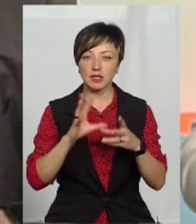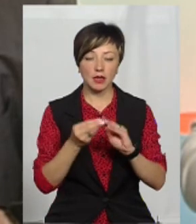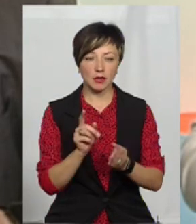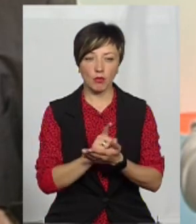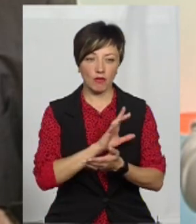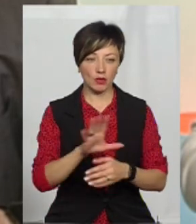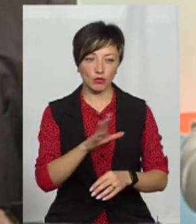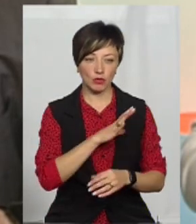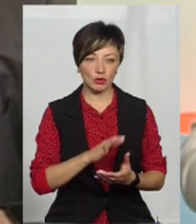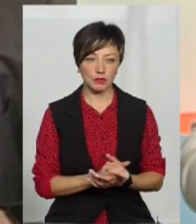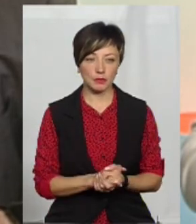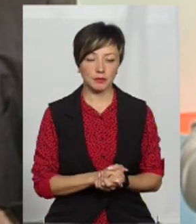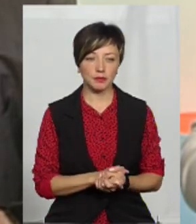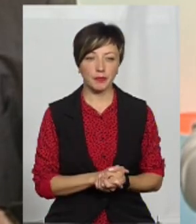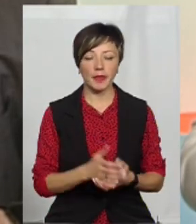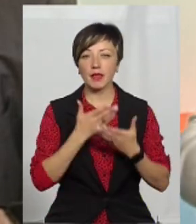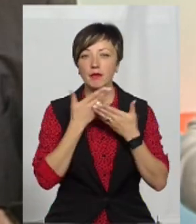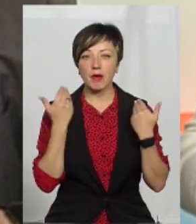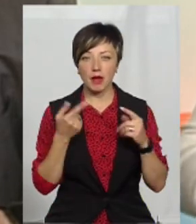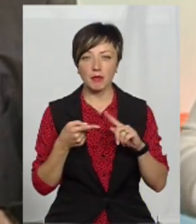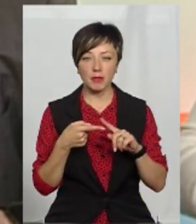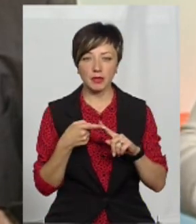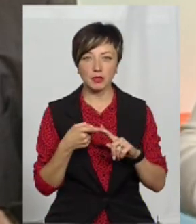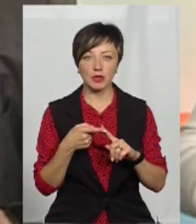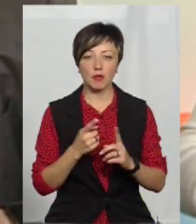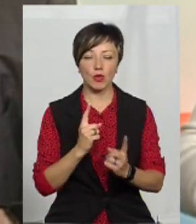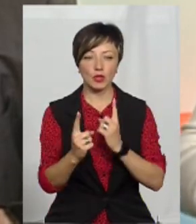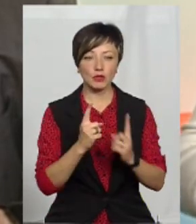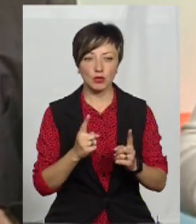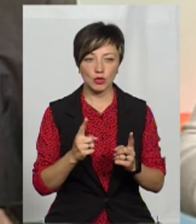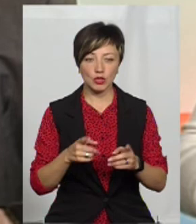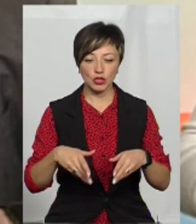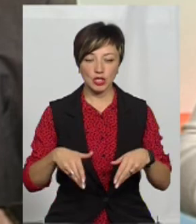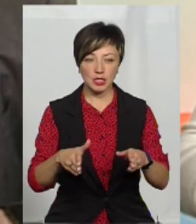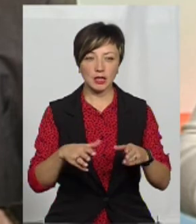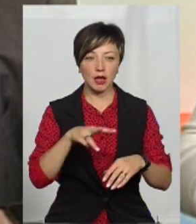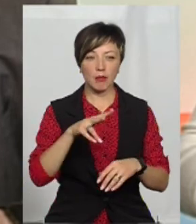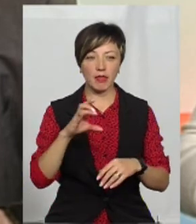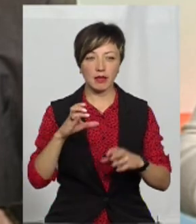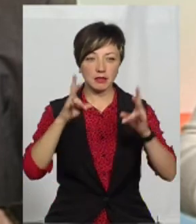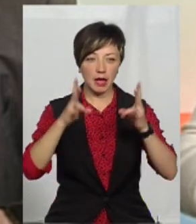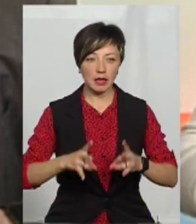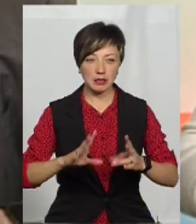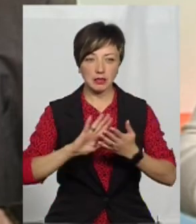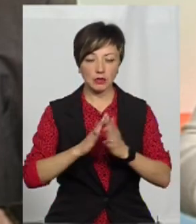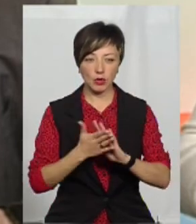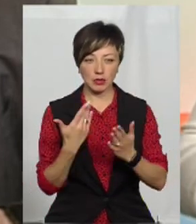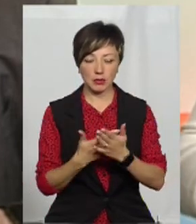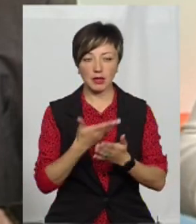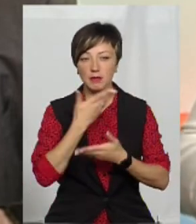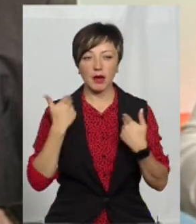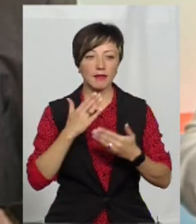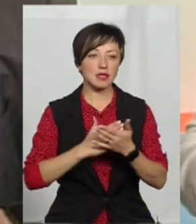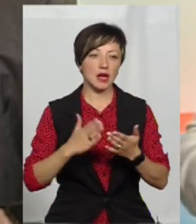не повинно було бути. Немає, по-перше, проїзної частини для МЧС в випадку якоїсь екстреної ситуації.